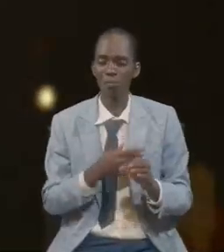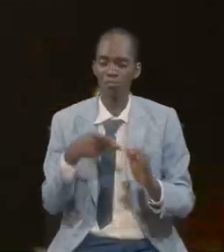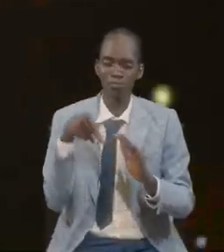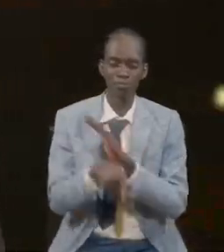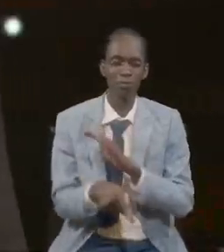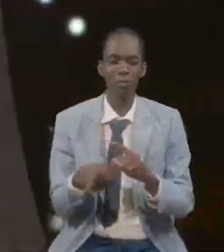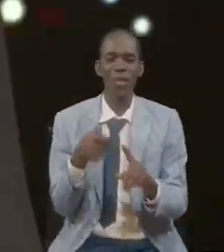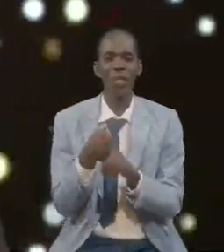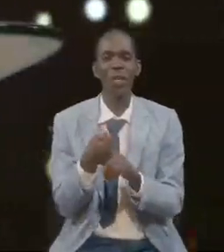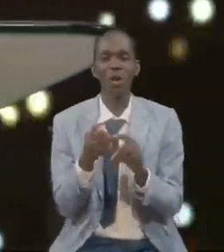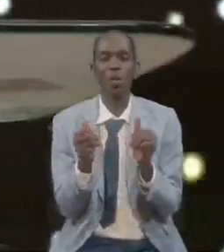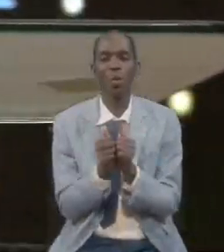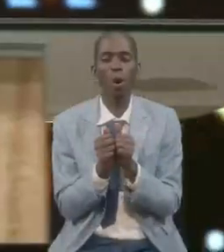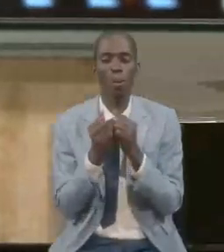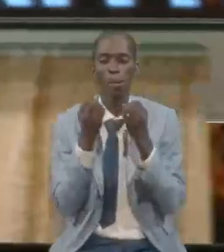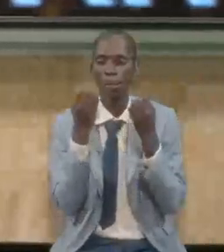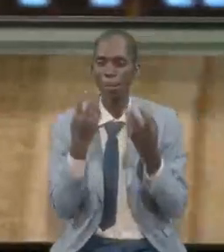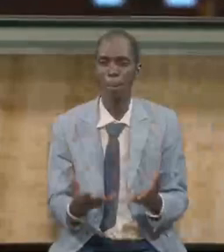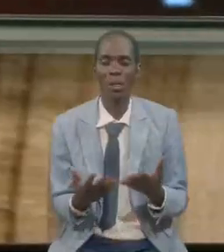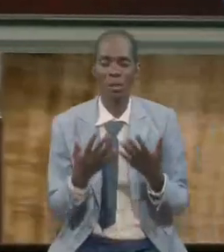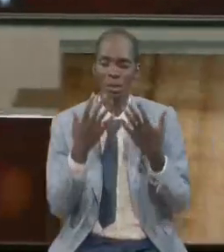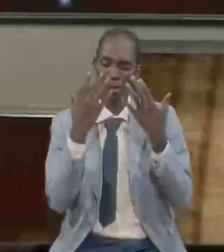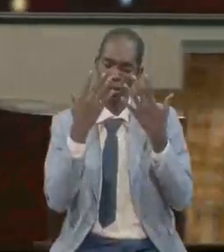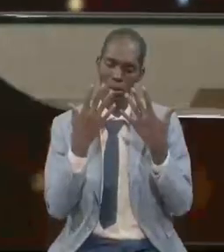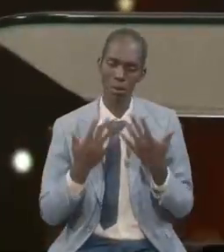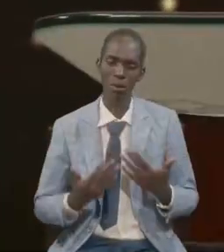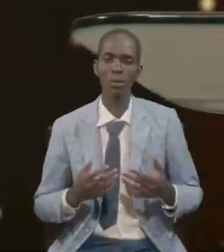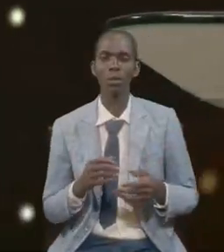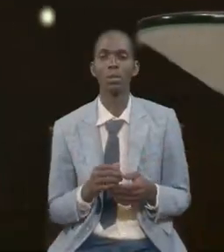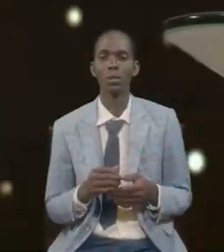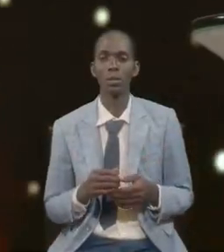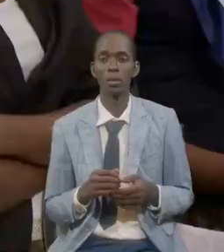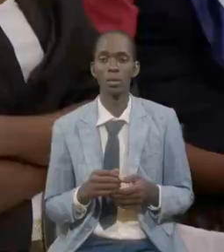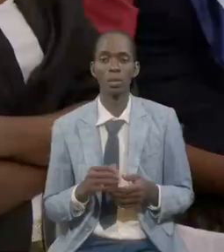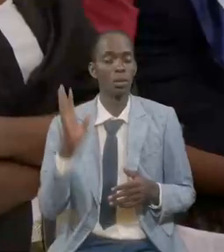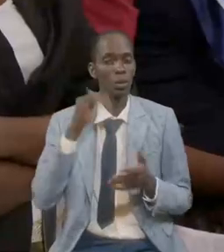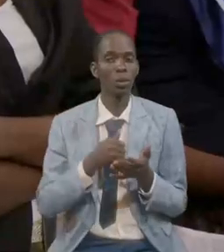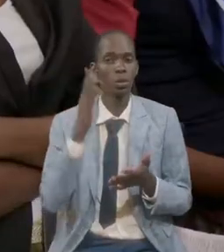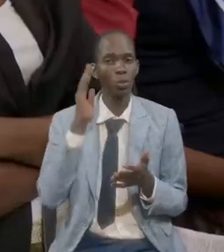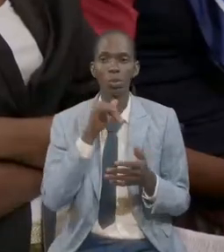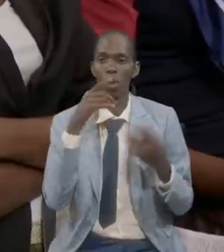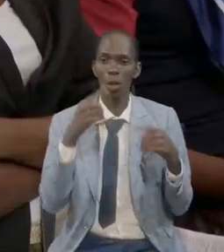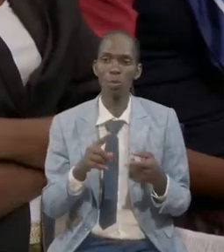eux-mêmes dans bien des tourments. Cela ne vous arrivera pas.